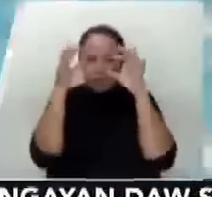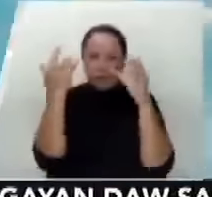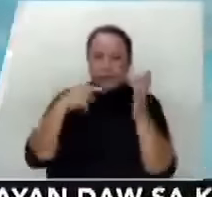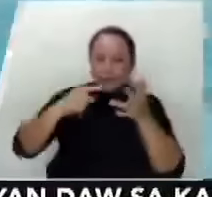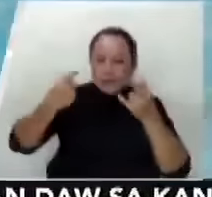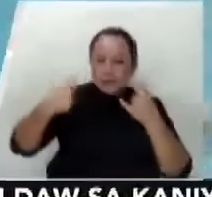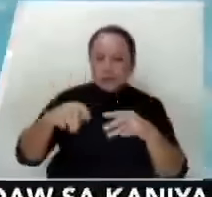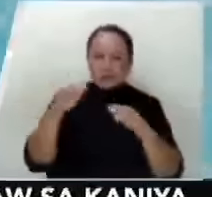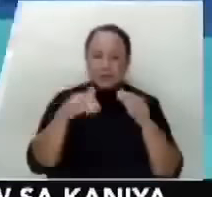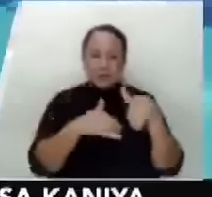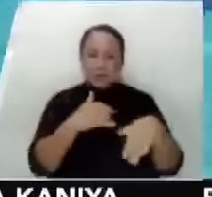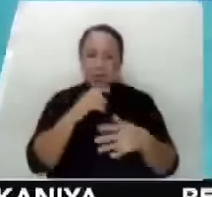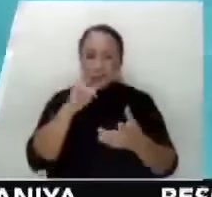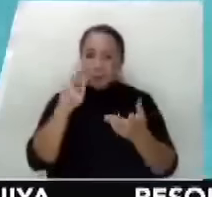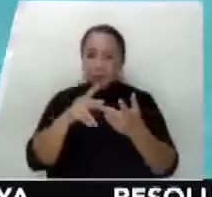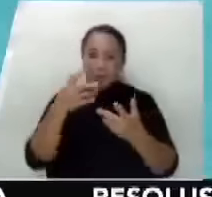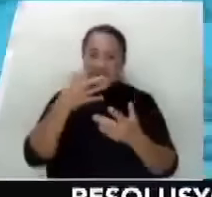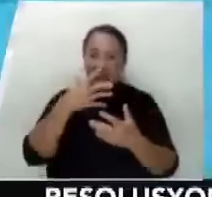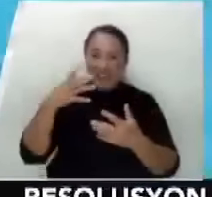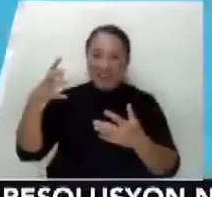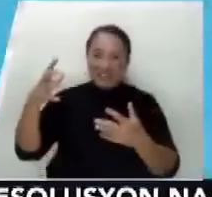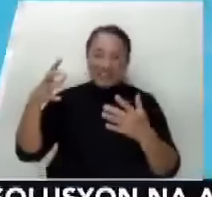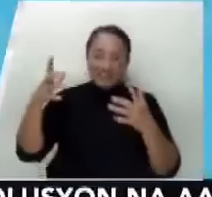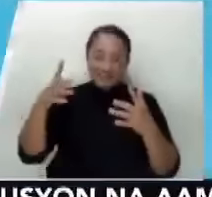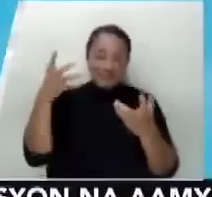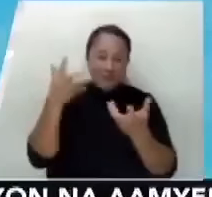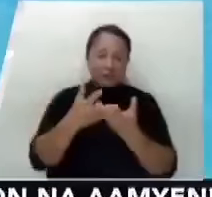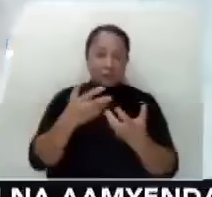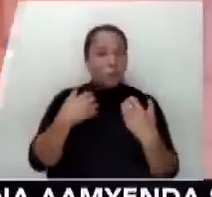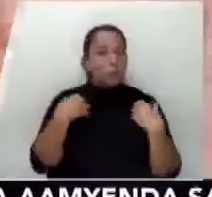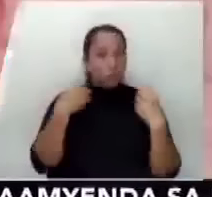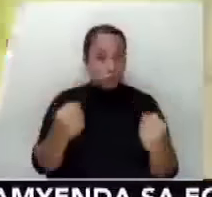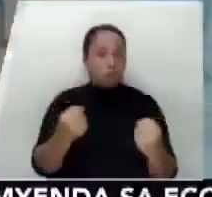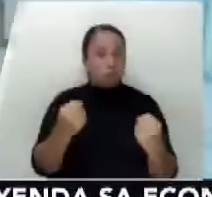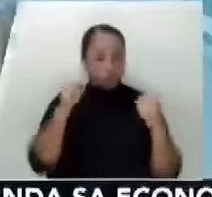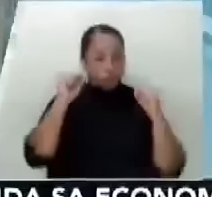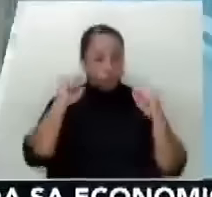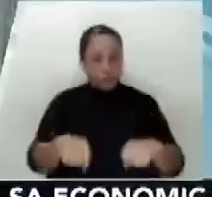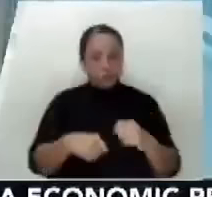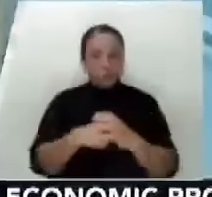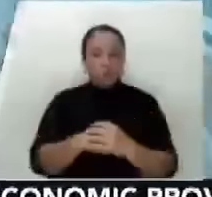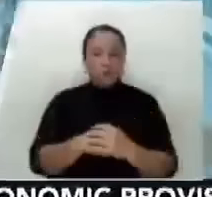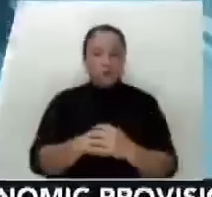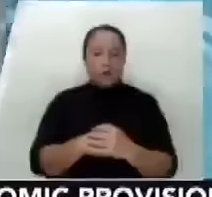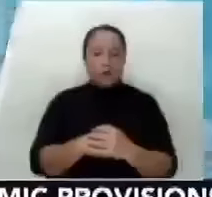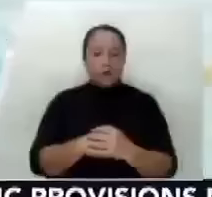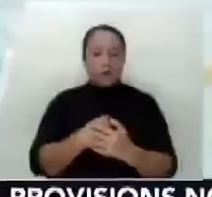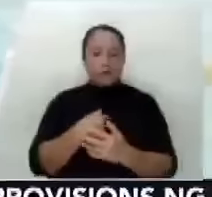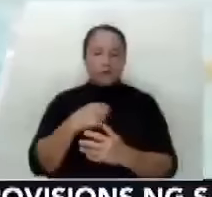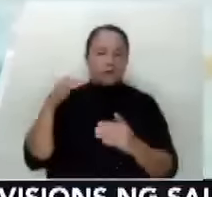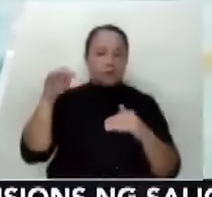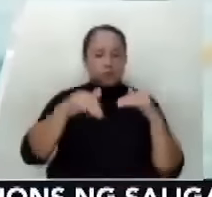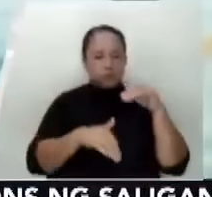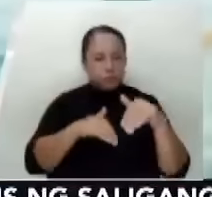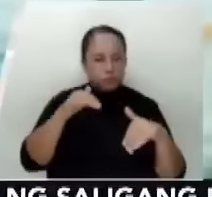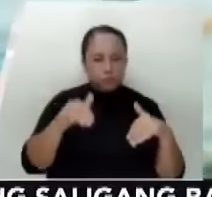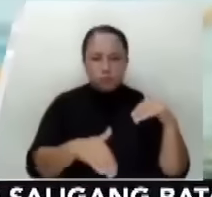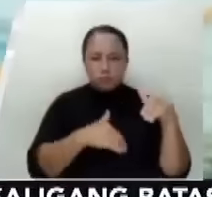perfect to beat the heat. Okay rin for health and fitness. Tara, swimming tayo! At para hindi